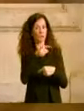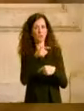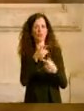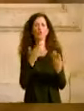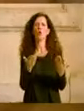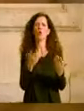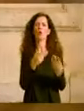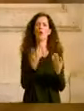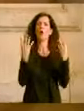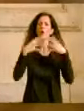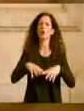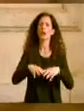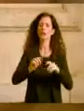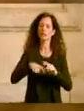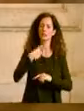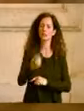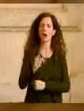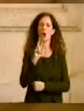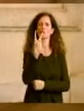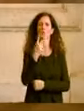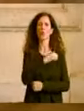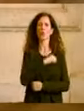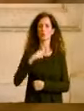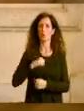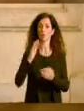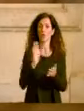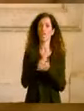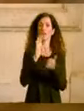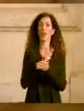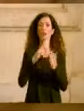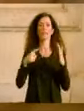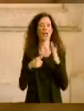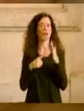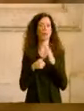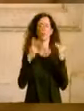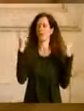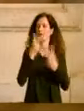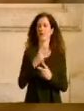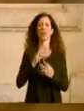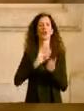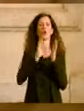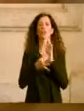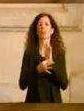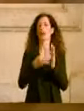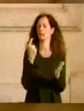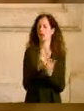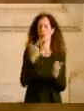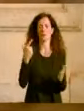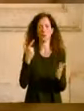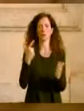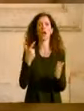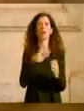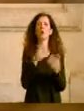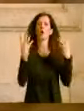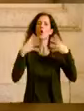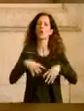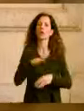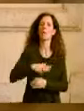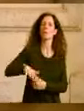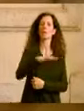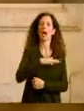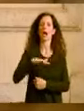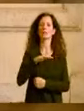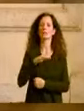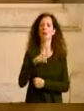organizzano per il 2 giugno, festa della Repubblica, quindi data simbolica, fortemente simbolica, una piazza contro il